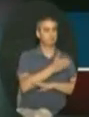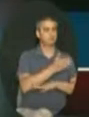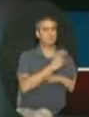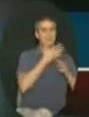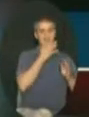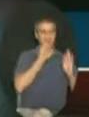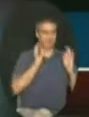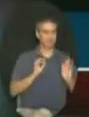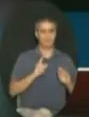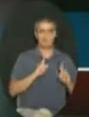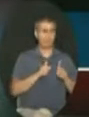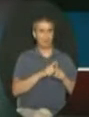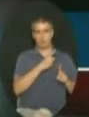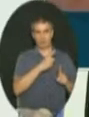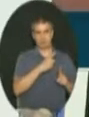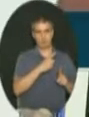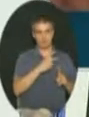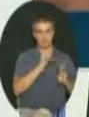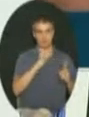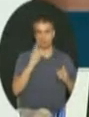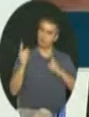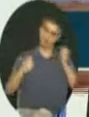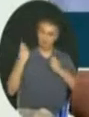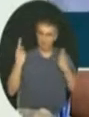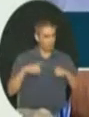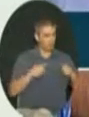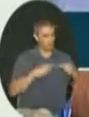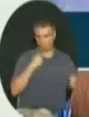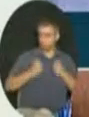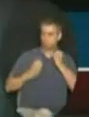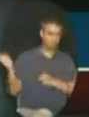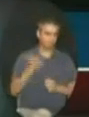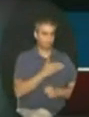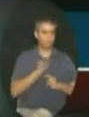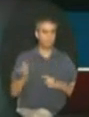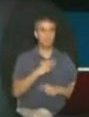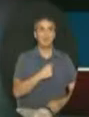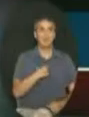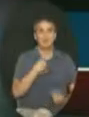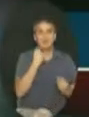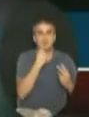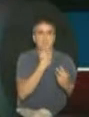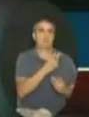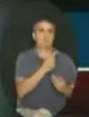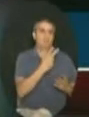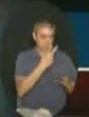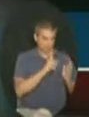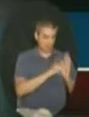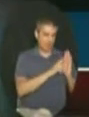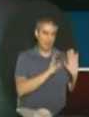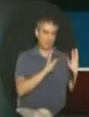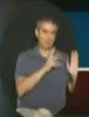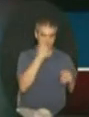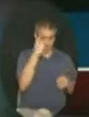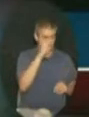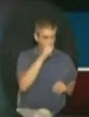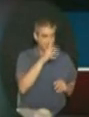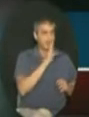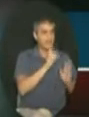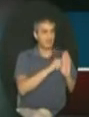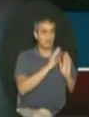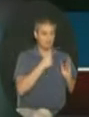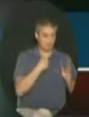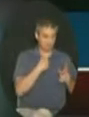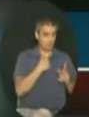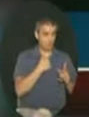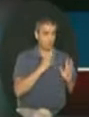בצורה רצינית, ולא כמו שסיפור היום, שיש לי את כל הוועדות ביחד. הבעיה המינתית היא טכנית, זה בדיוק הבעיה, ואתה יודע את זה. אם